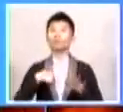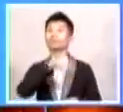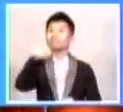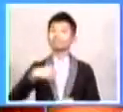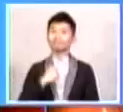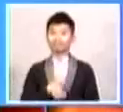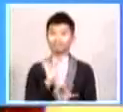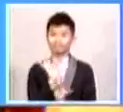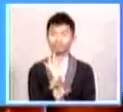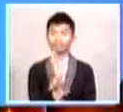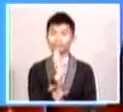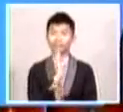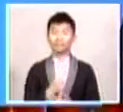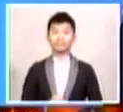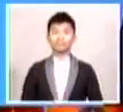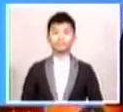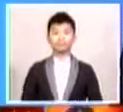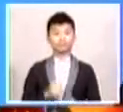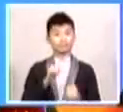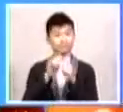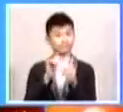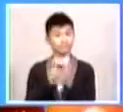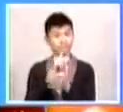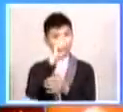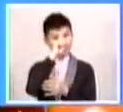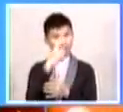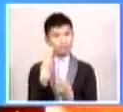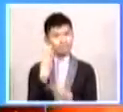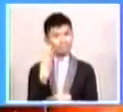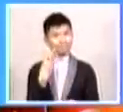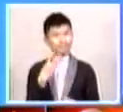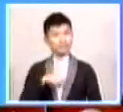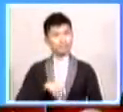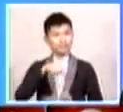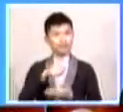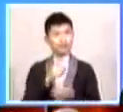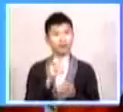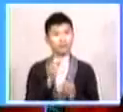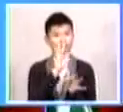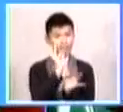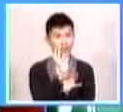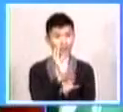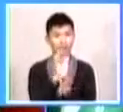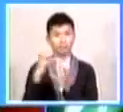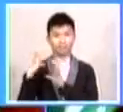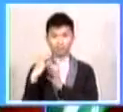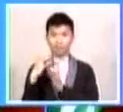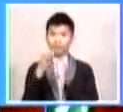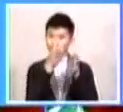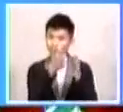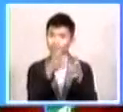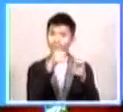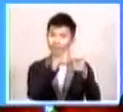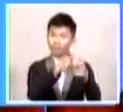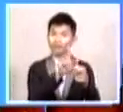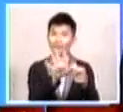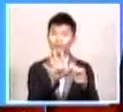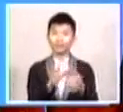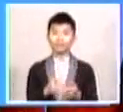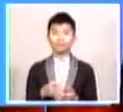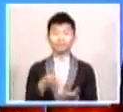了。人们期待我们提出一个理性的、正确的、有责任感的方向。透过